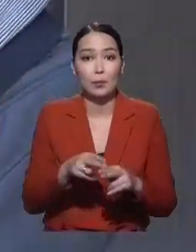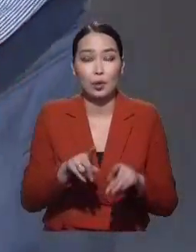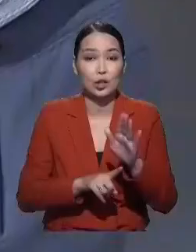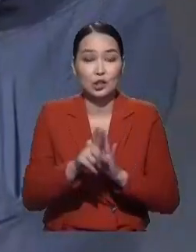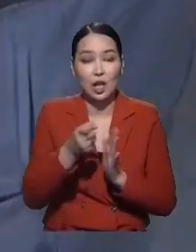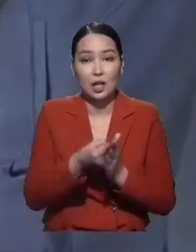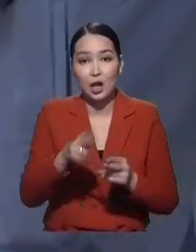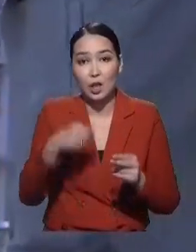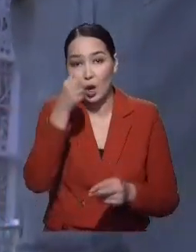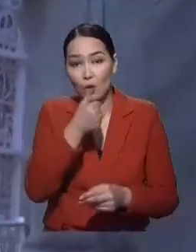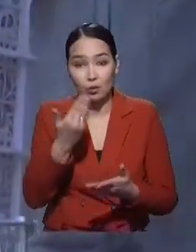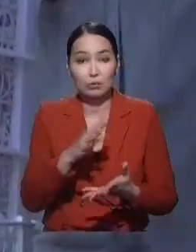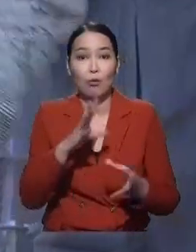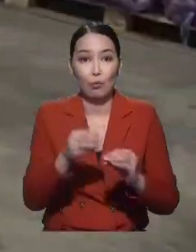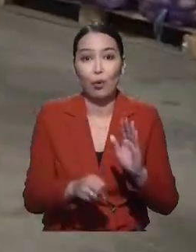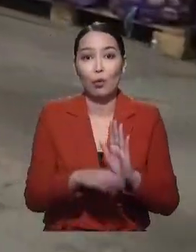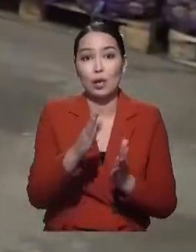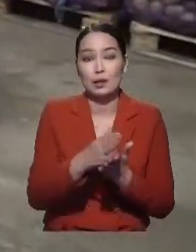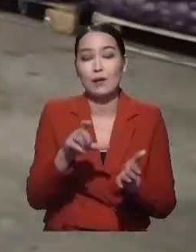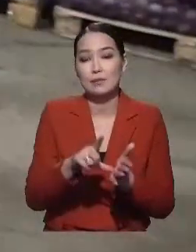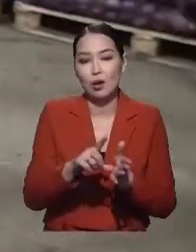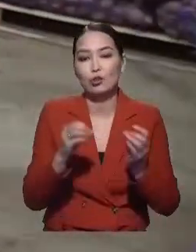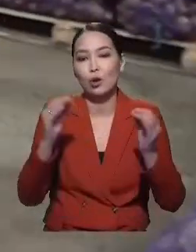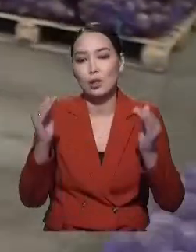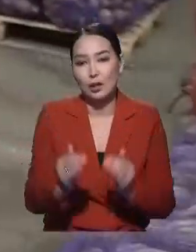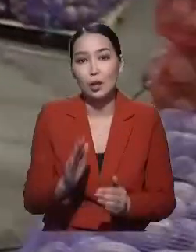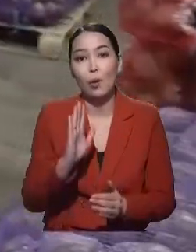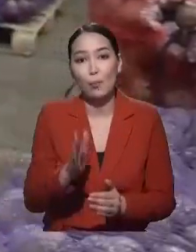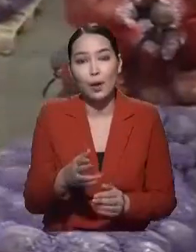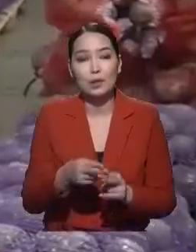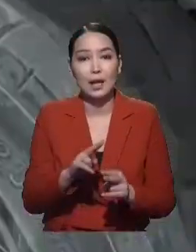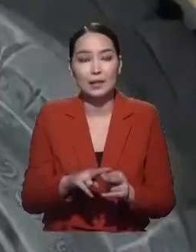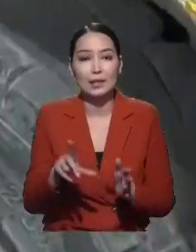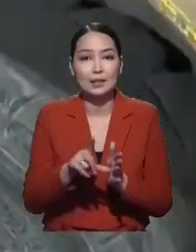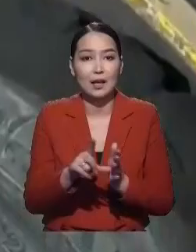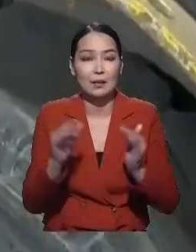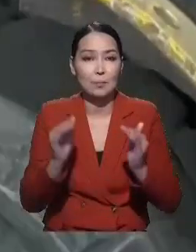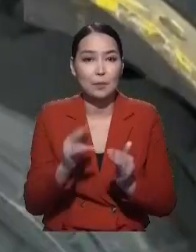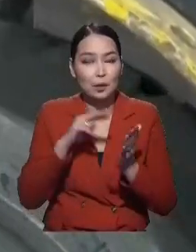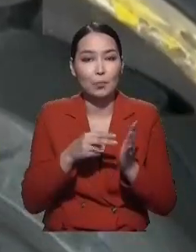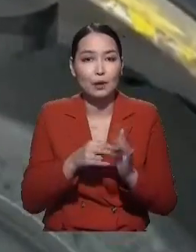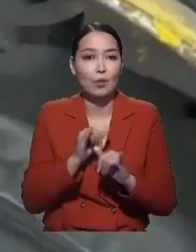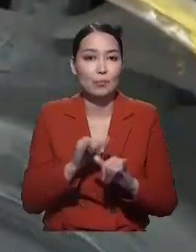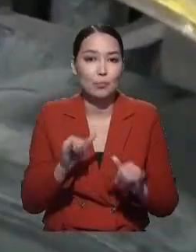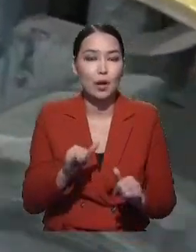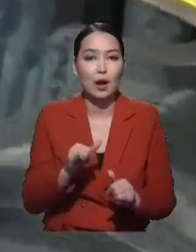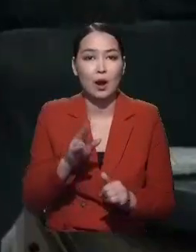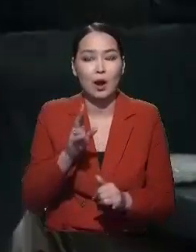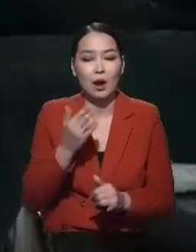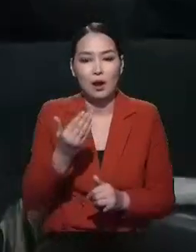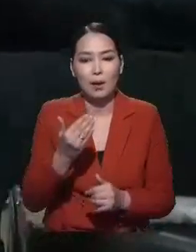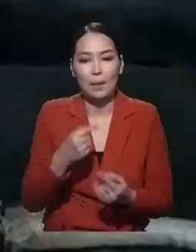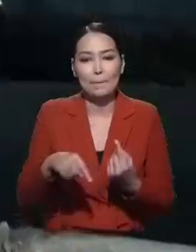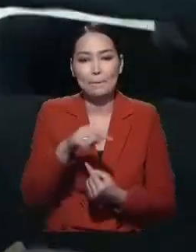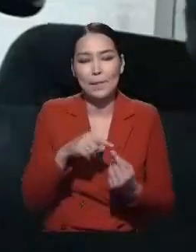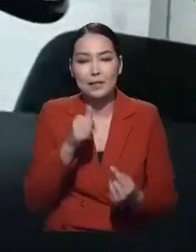дейін өзін-өзі ақтаса, салық әлі де төмендетіледі. Осылайша салық базасын кеңейту арқылы кәсіпкерлікті көлеңкеден шығаруға болады. Бұл